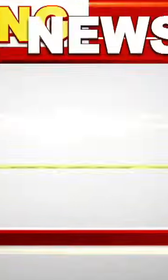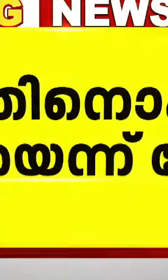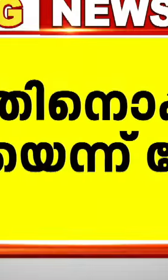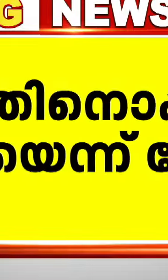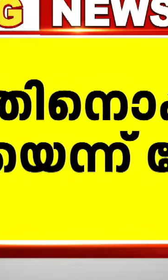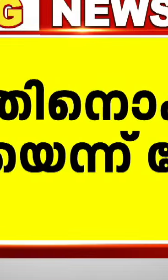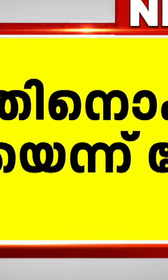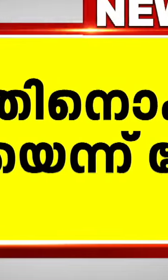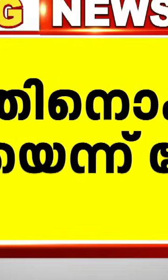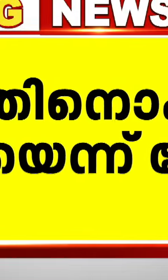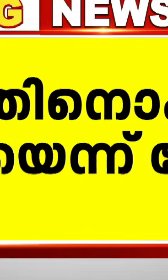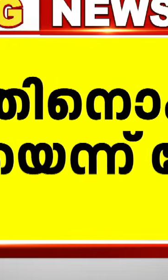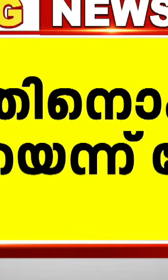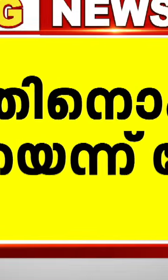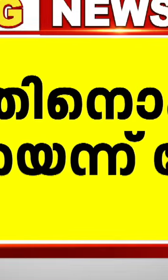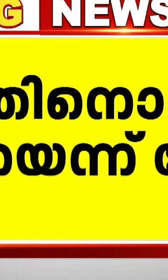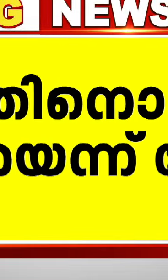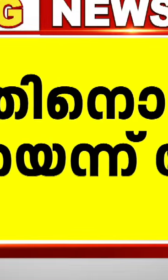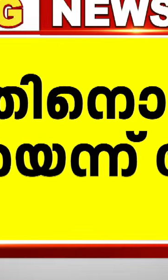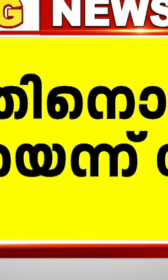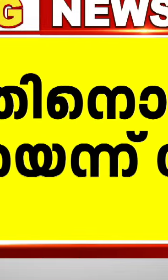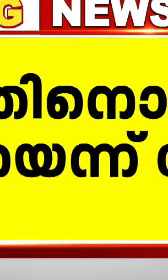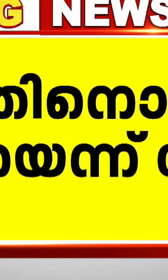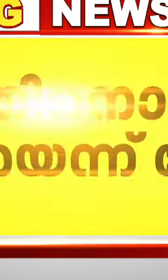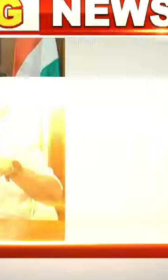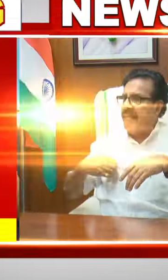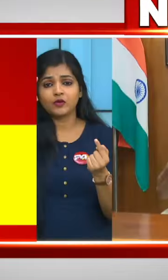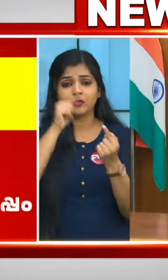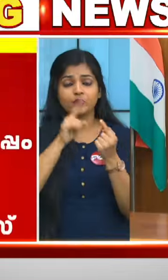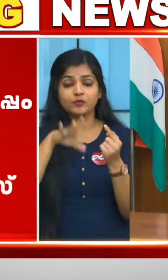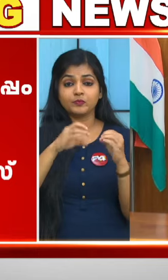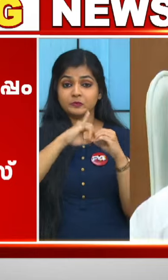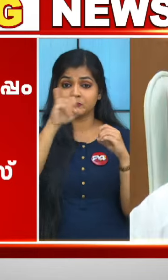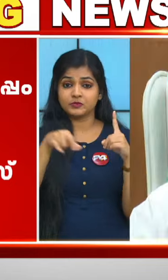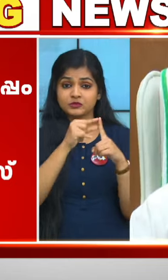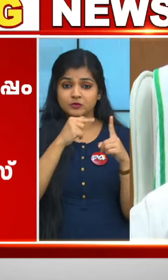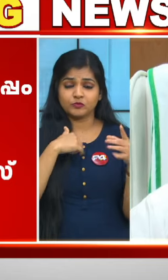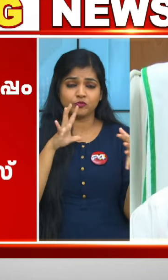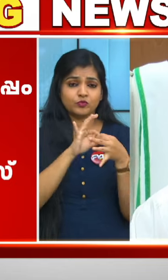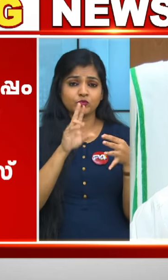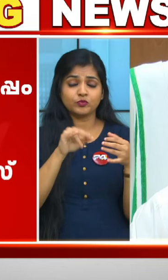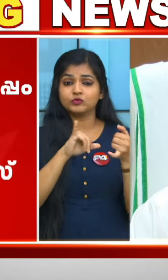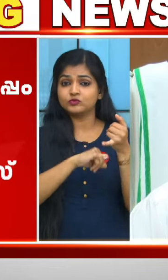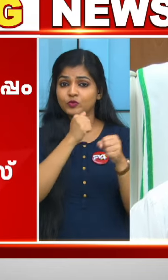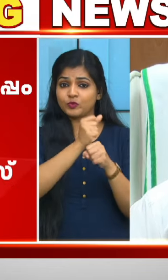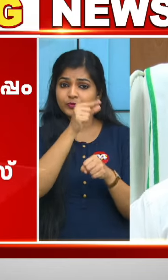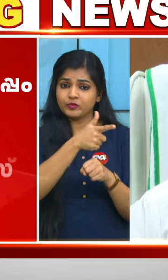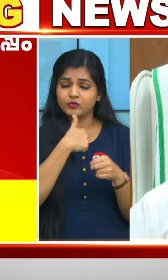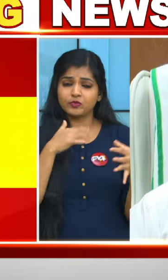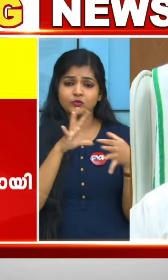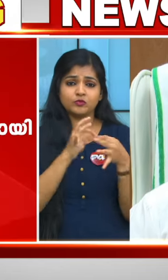സൃഷ്ടിയാണ്, തനിക്ക് തെറ്റില്ല, വികസനം മാത്രമാണ്, ഒരു കാരണവശാലും BJP-യുമായി തനിക്ക് ബന്ധമില്ല, സുരേഷ് ഗോപിയുമായി ബന്ധമില്ല എന്ന് പറഞ്ഞുകൊണ്ട്